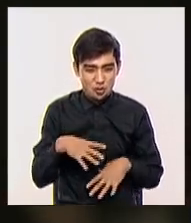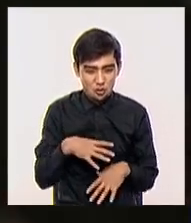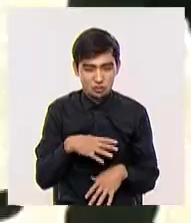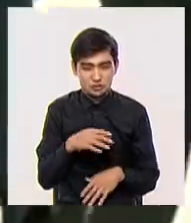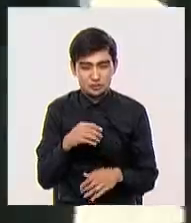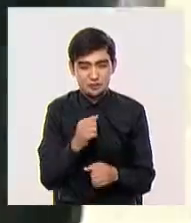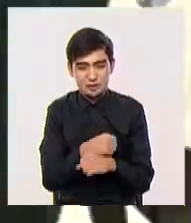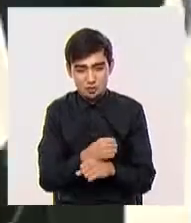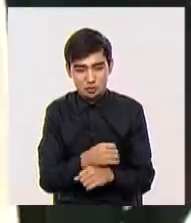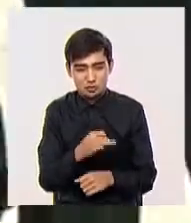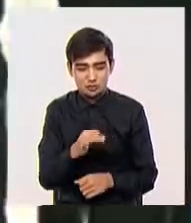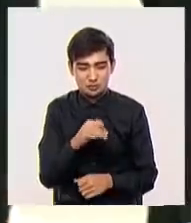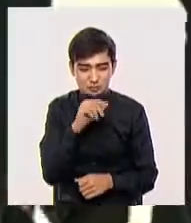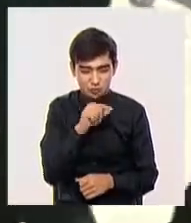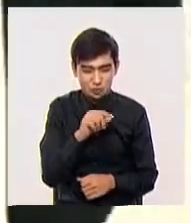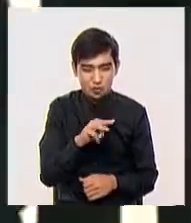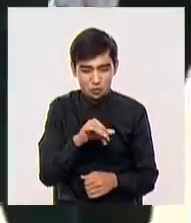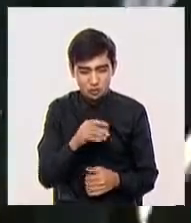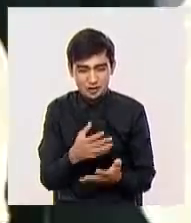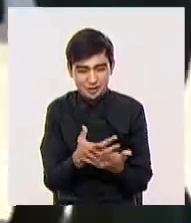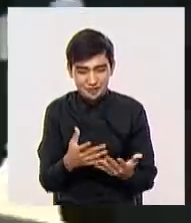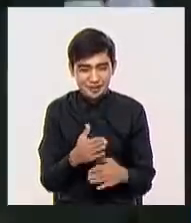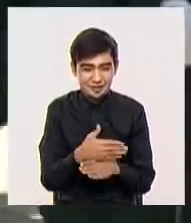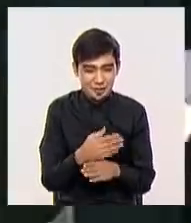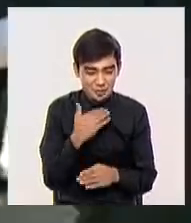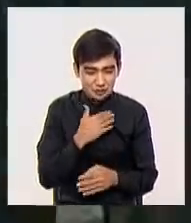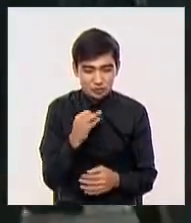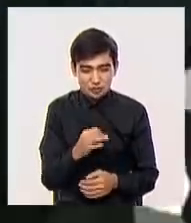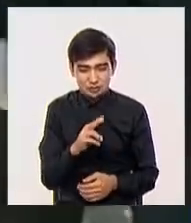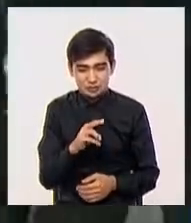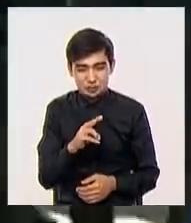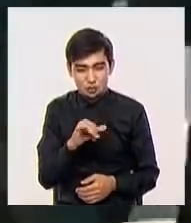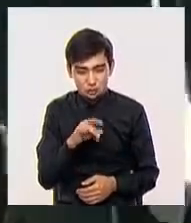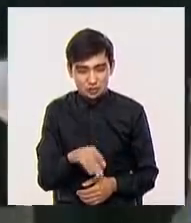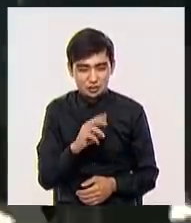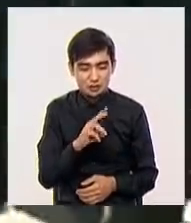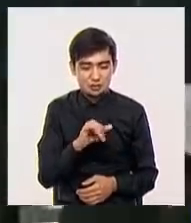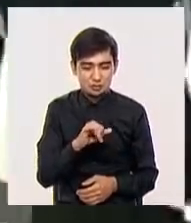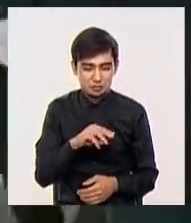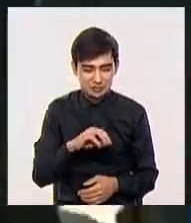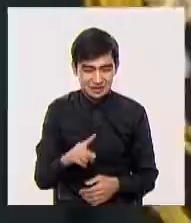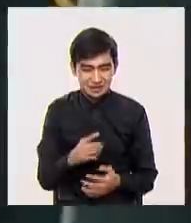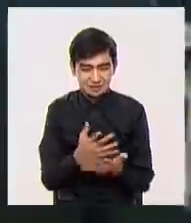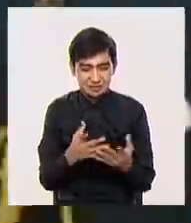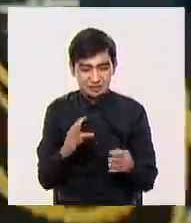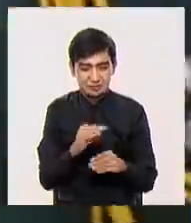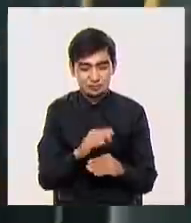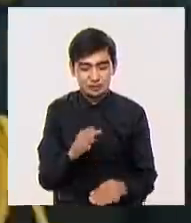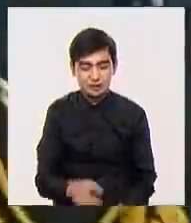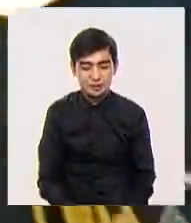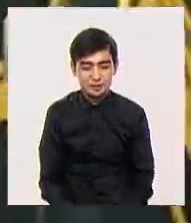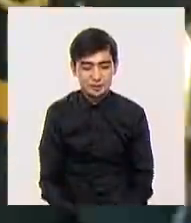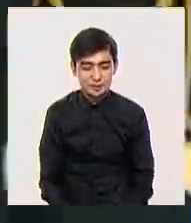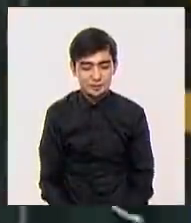қаз, үйрек және түрлі балық етімен бірге құрт, қымыз, шұбат қосылады.